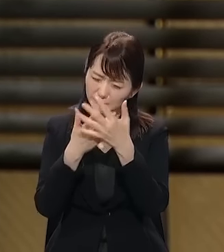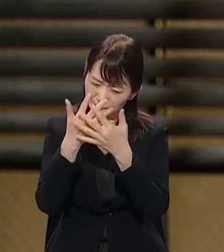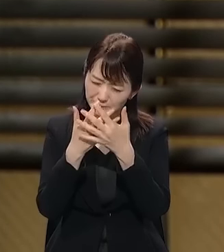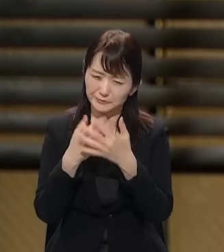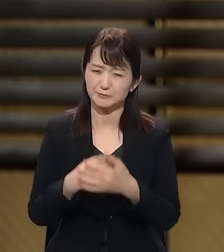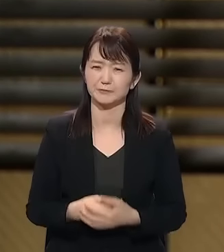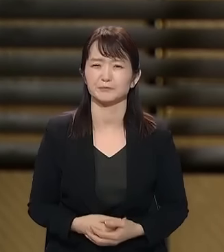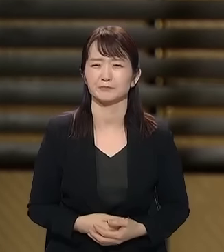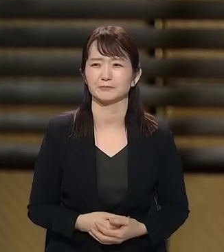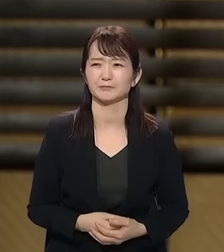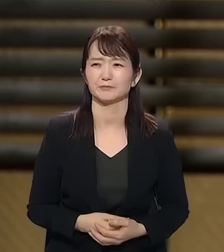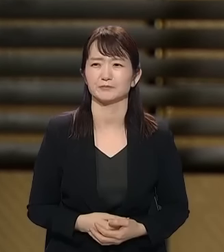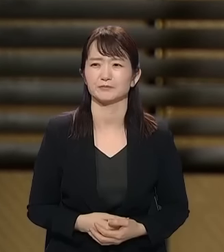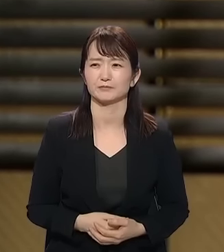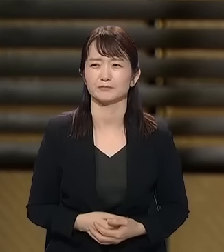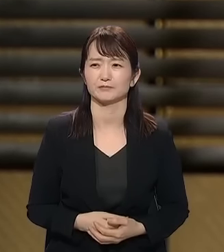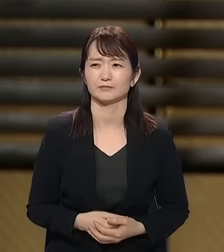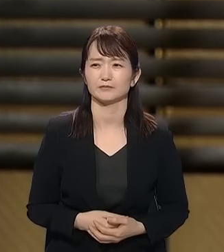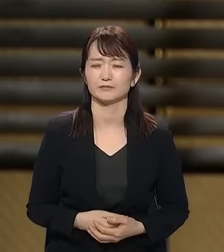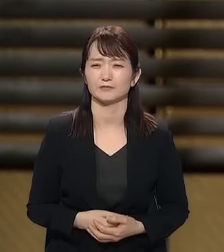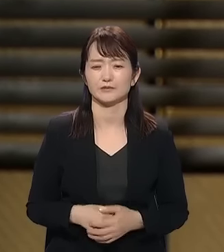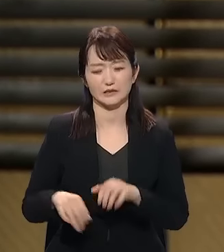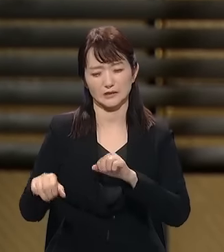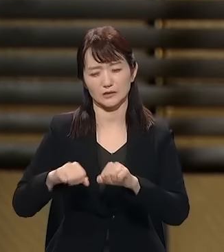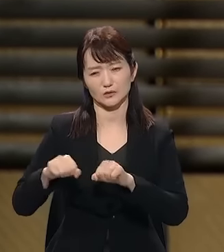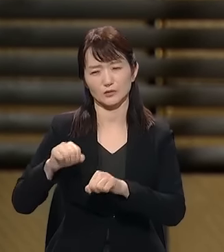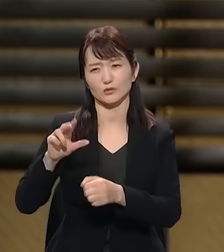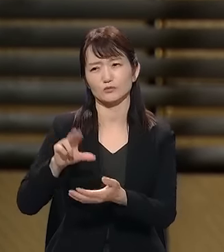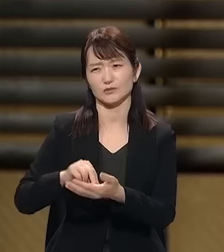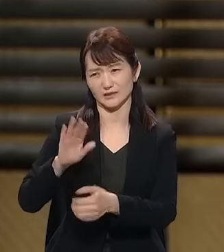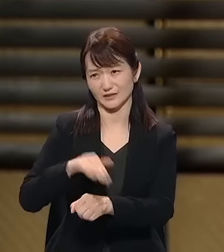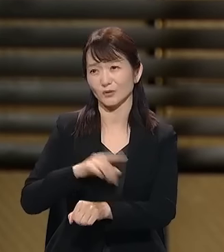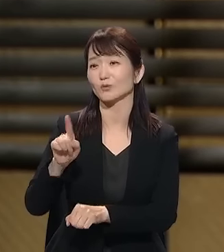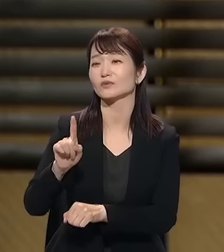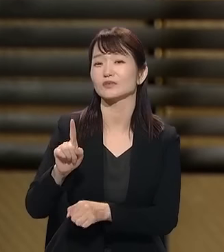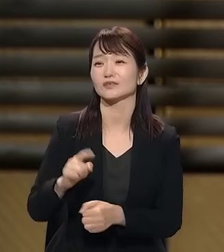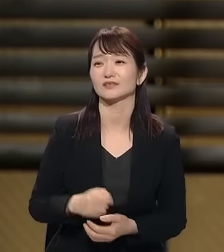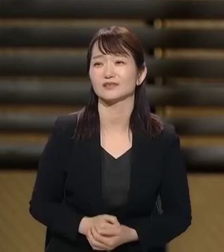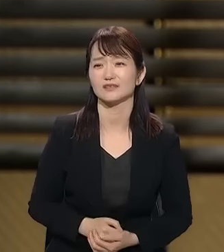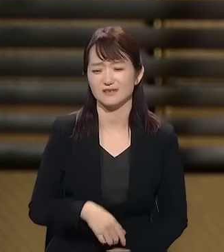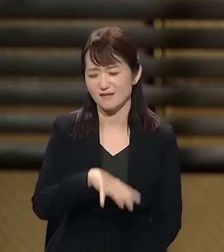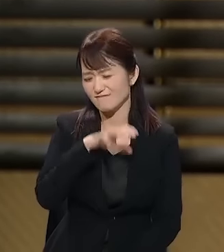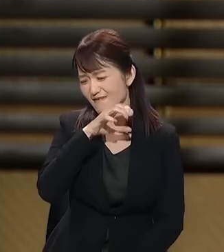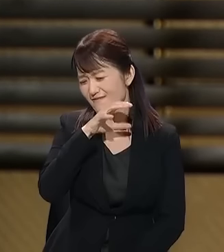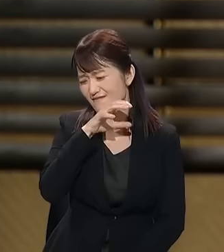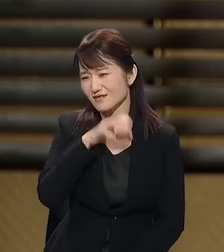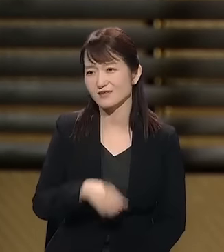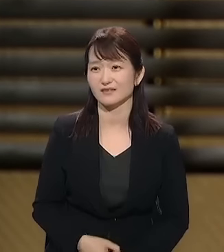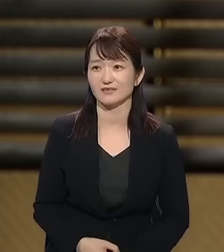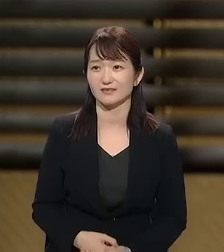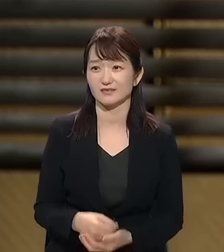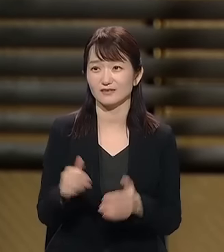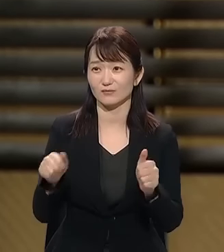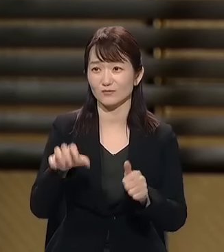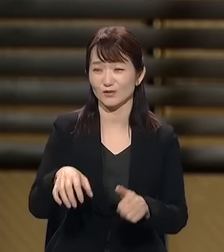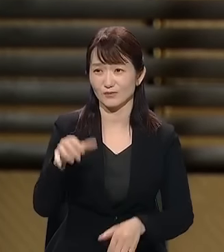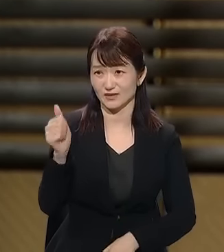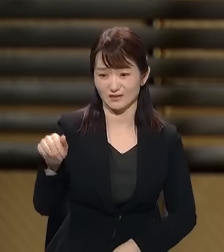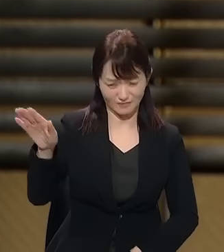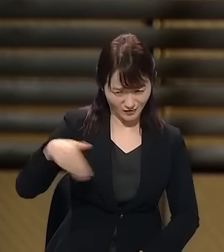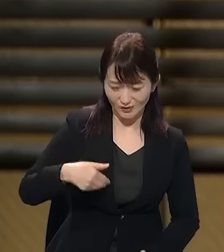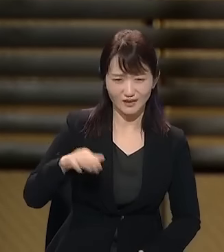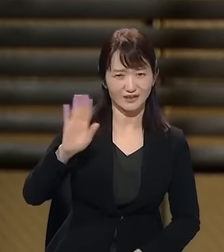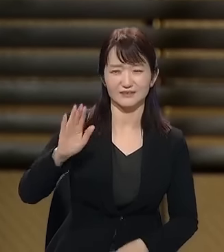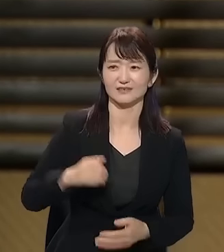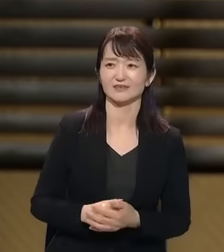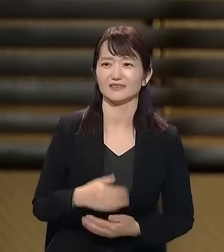이거는 사실 대응의 문제가 가장 큰게 아닌 제 생각 좀 됩니다 그래서 어떻게 하실 거예요 항의 하겠죠 법원장 나와 아 그렇게까지